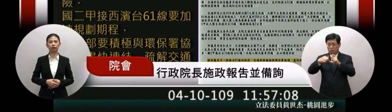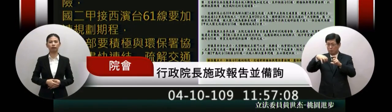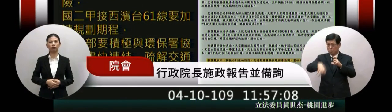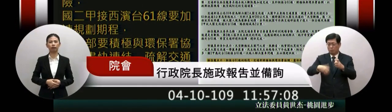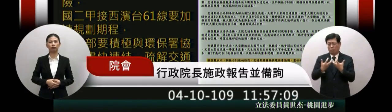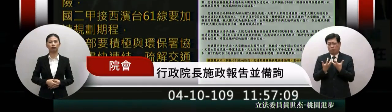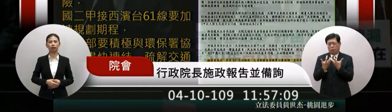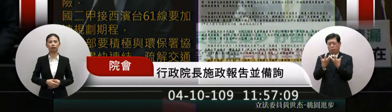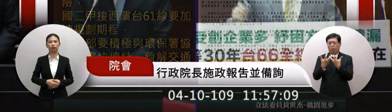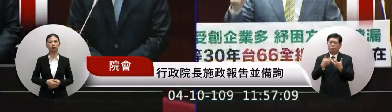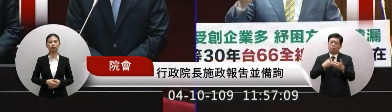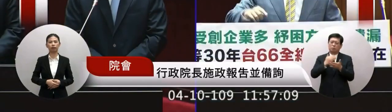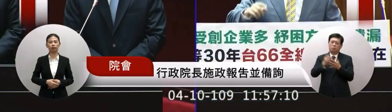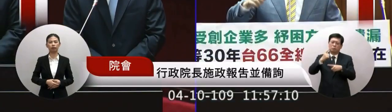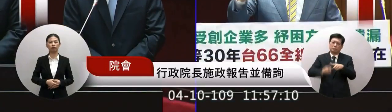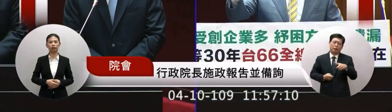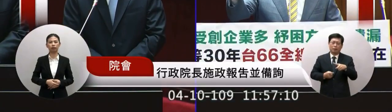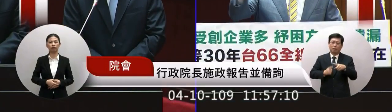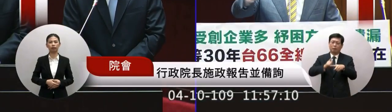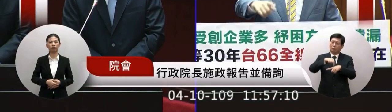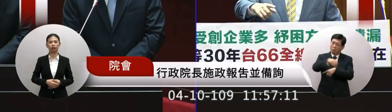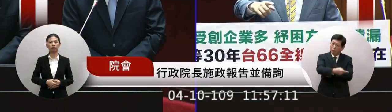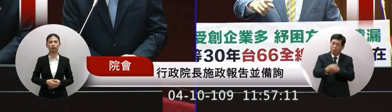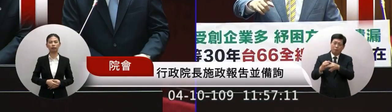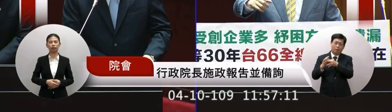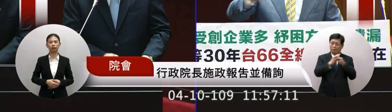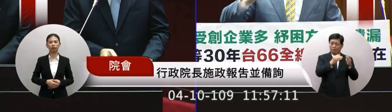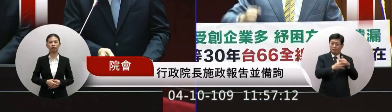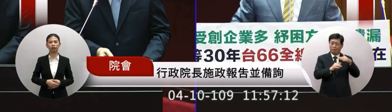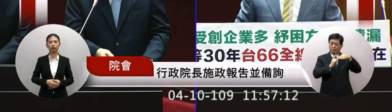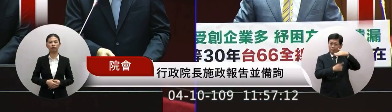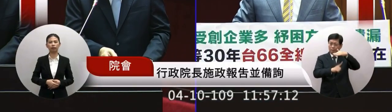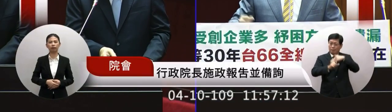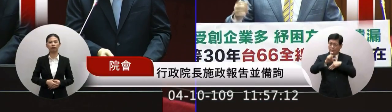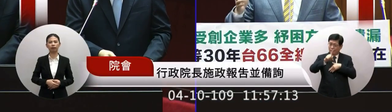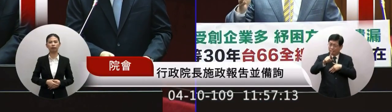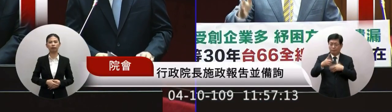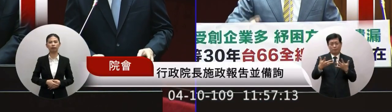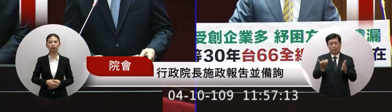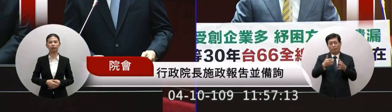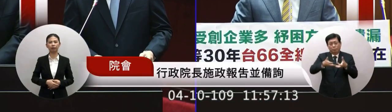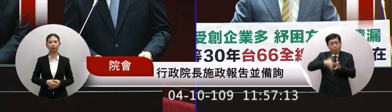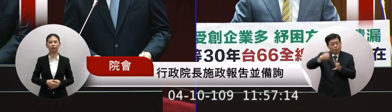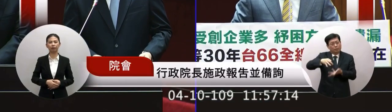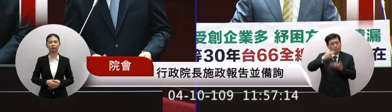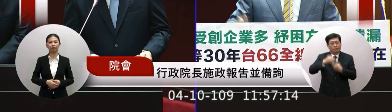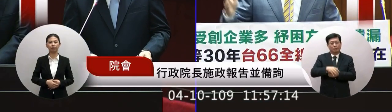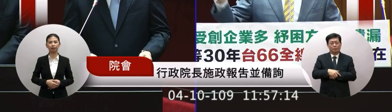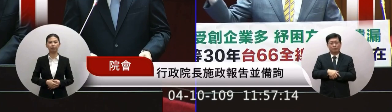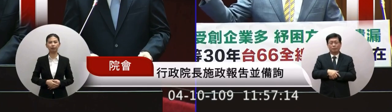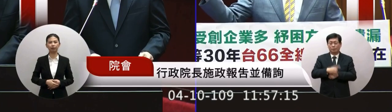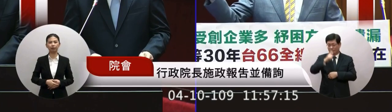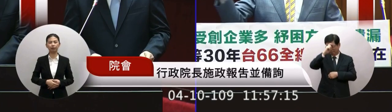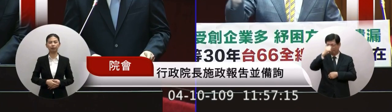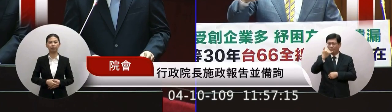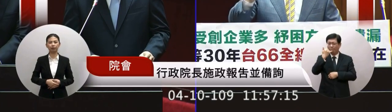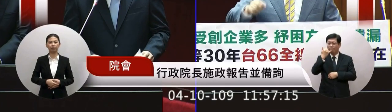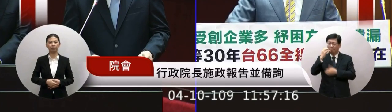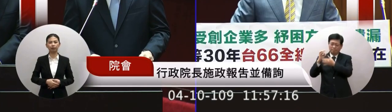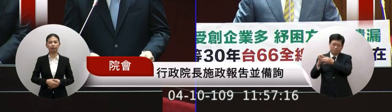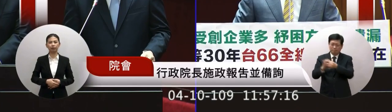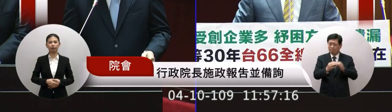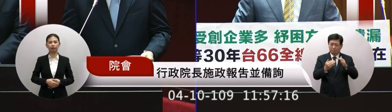只解决一半。好，后面要接到台61线，就刚刚部长讲的，刚刚部长也主动提到，好，希望说到这个